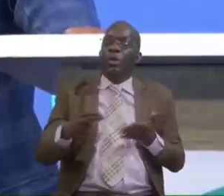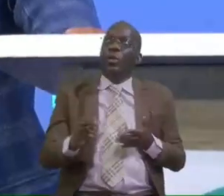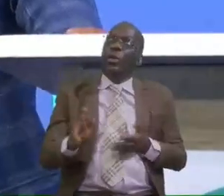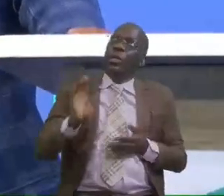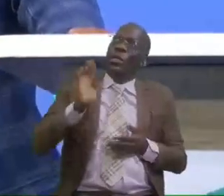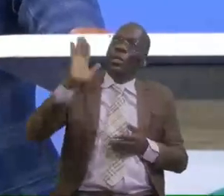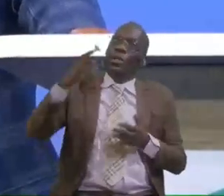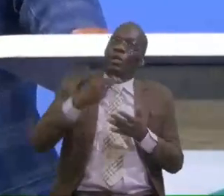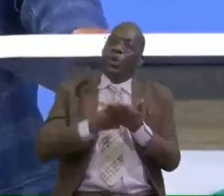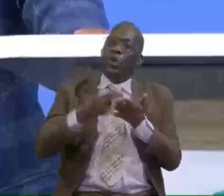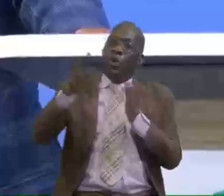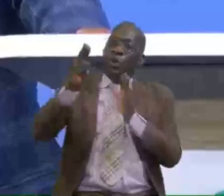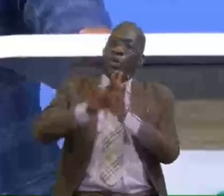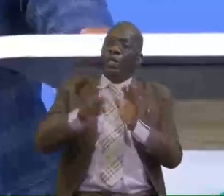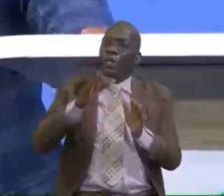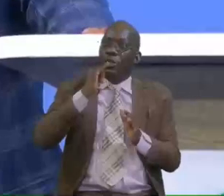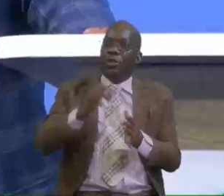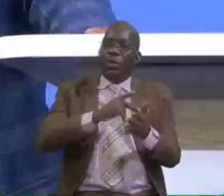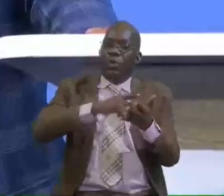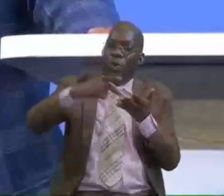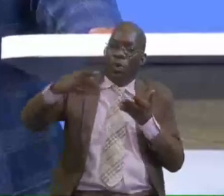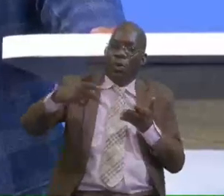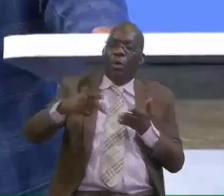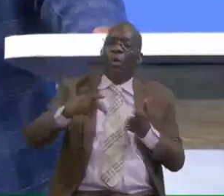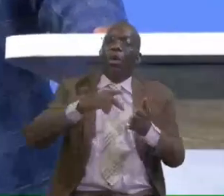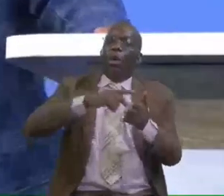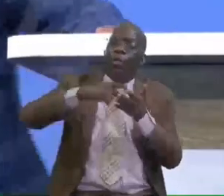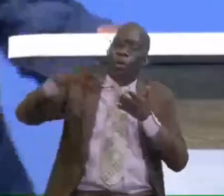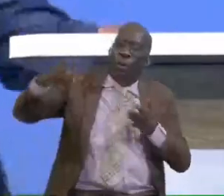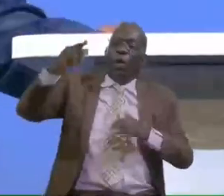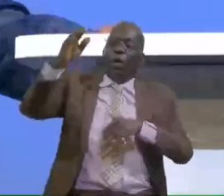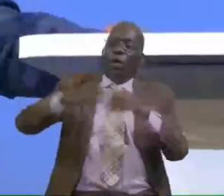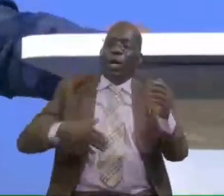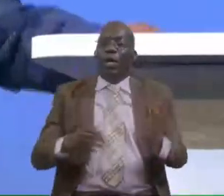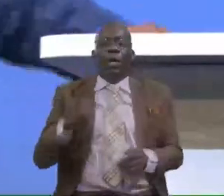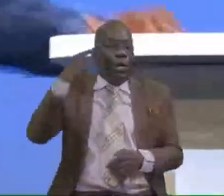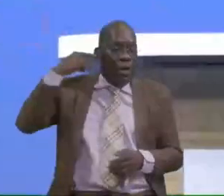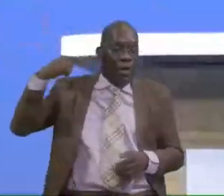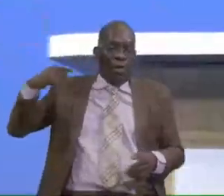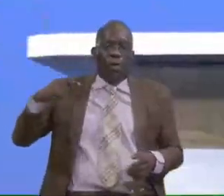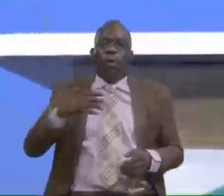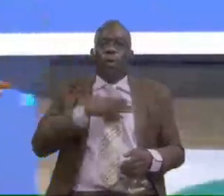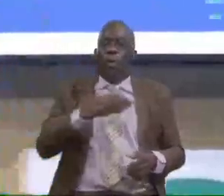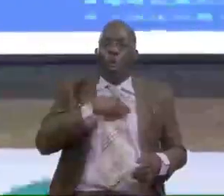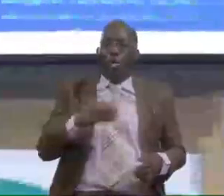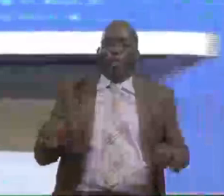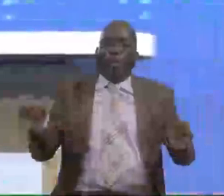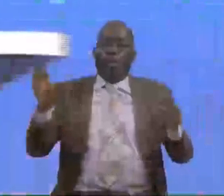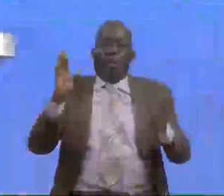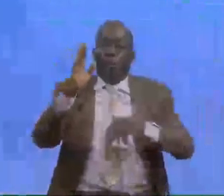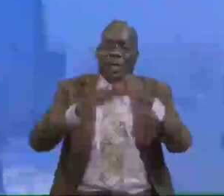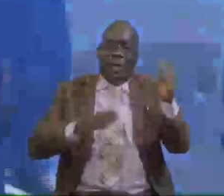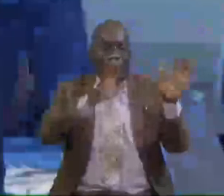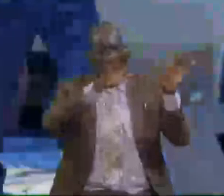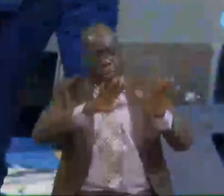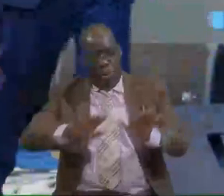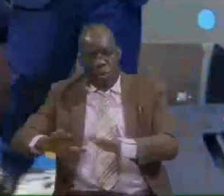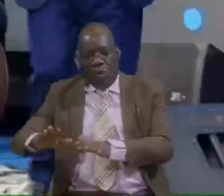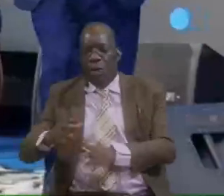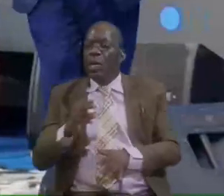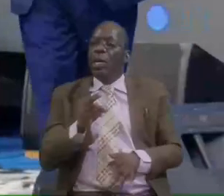la sainteté qui est plus pure et plus blanc que la neige.